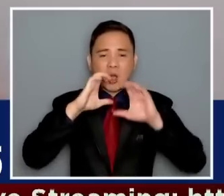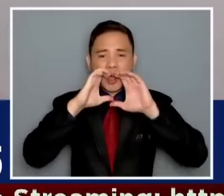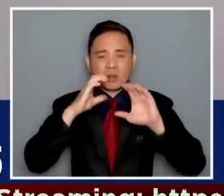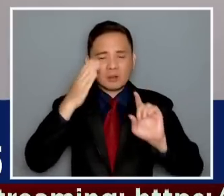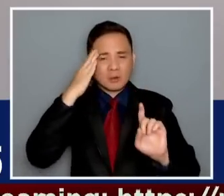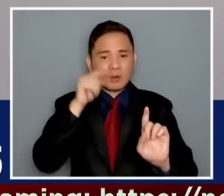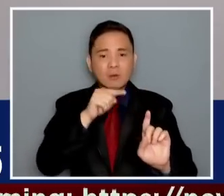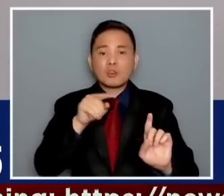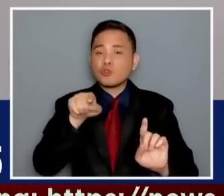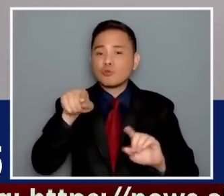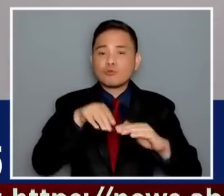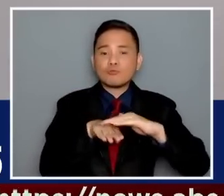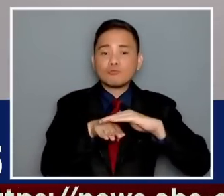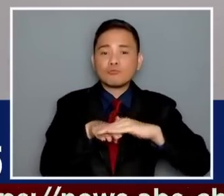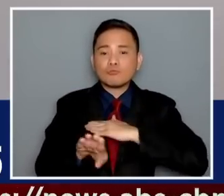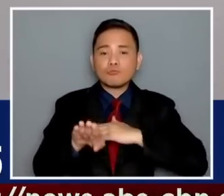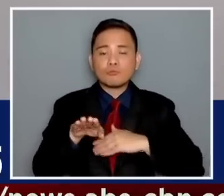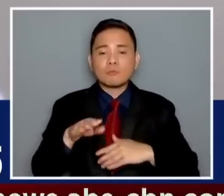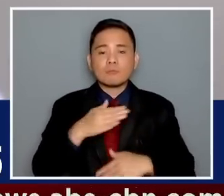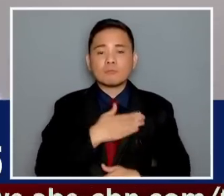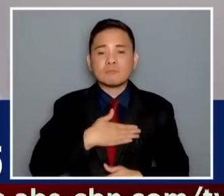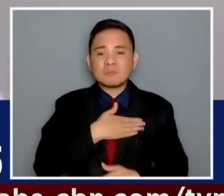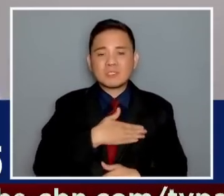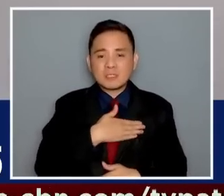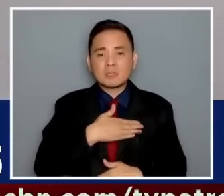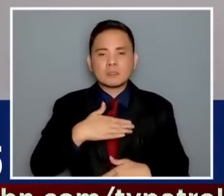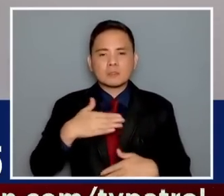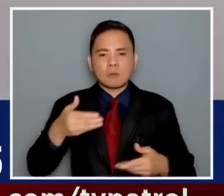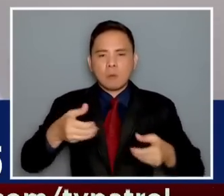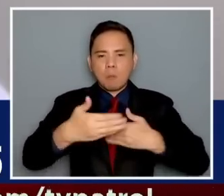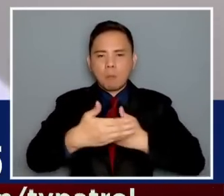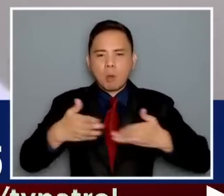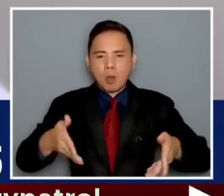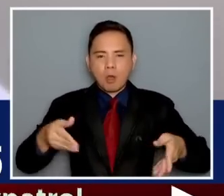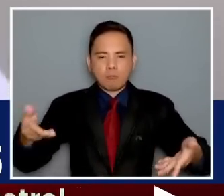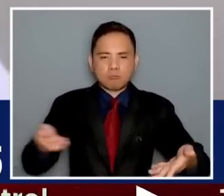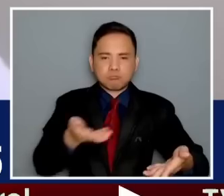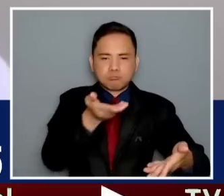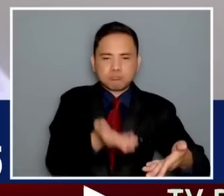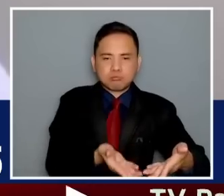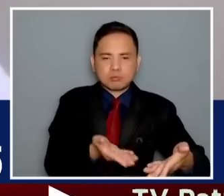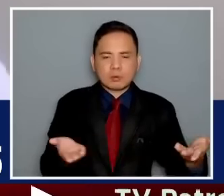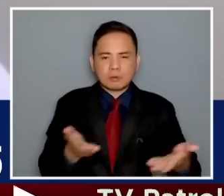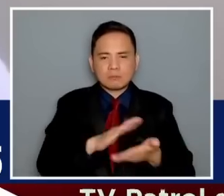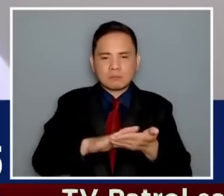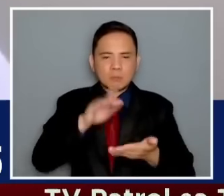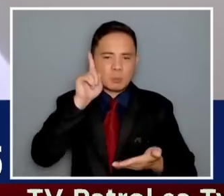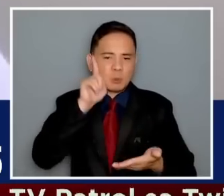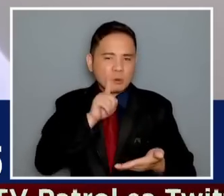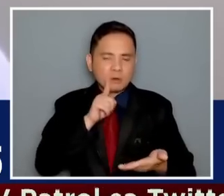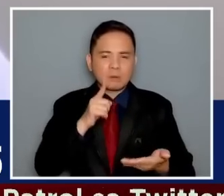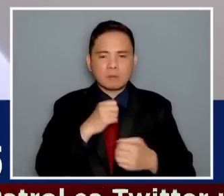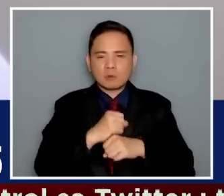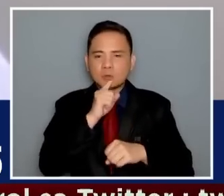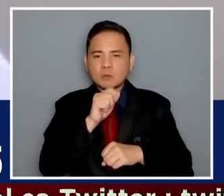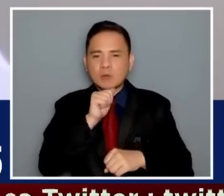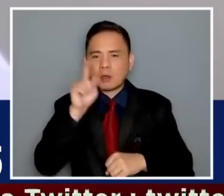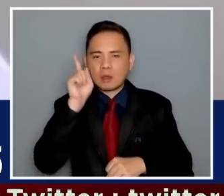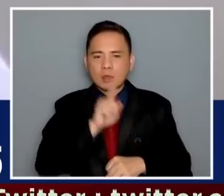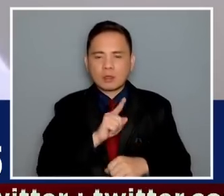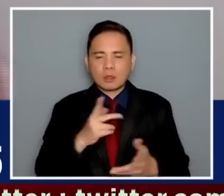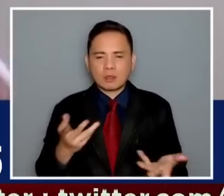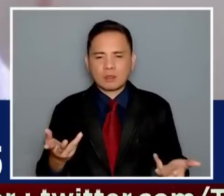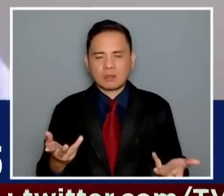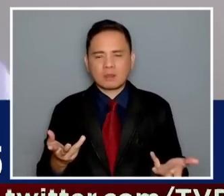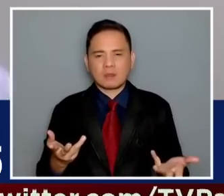sa mga papasok na pasahero po, ilagay niyo po ng maayos para di kayo matulad. Tapos parang nire-refer nila po ako